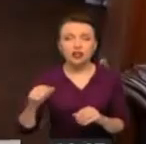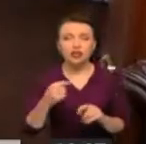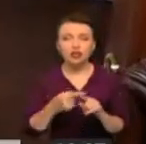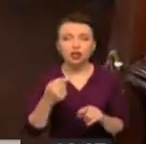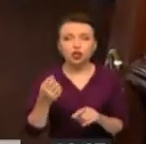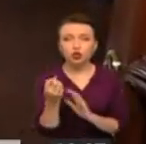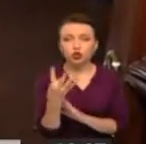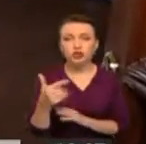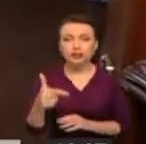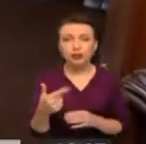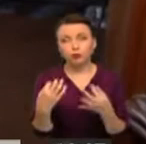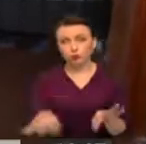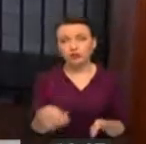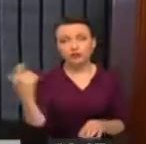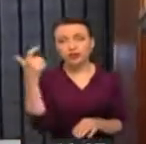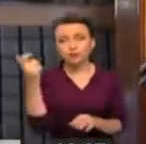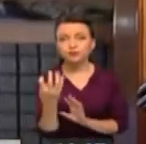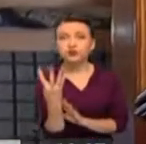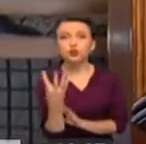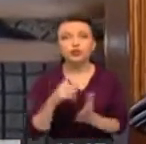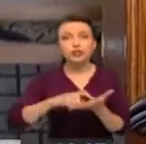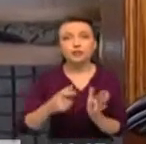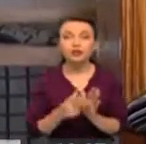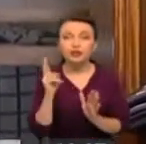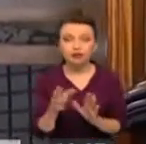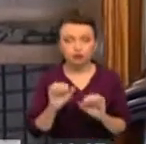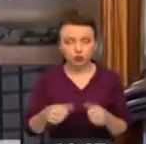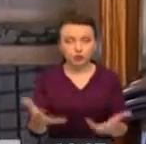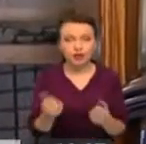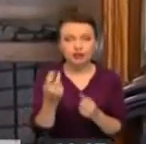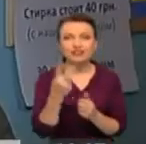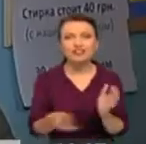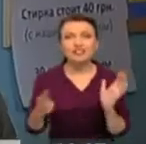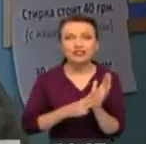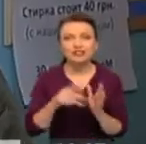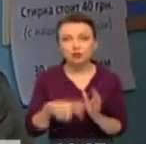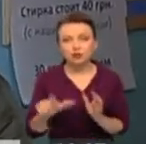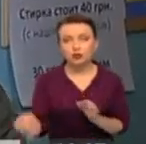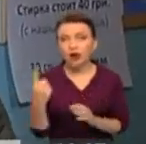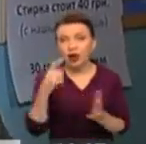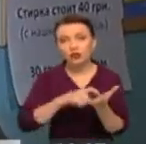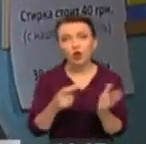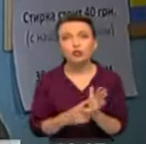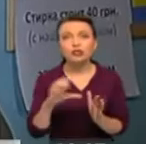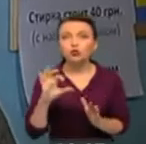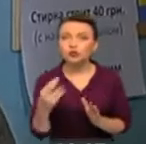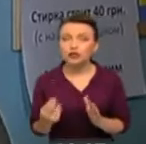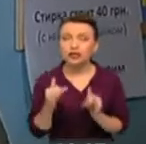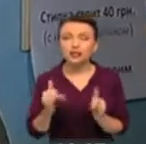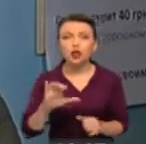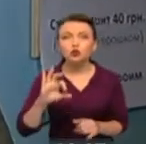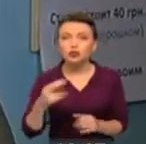14Г її пустив власник. Чотирикімнатна квартира може прийняти 28 осіб. Одна кімната – це вона соціальна, для